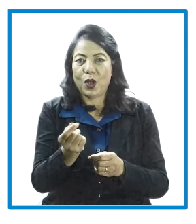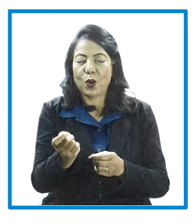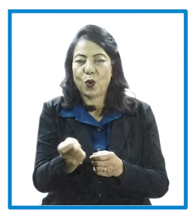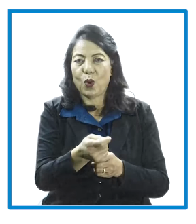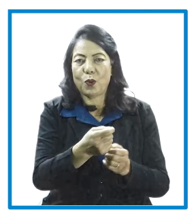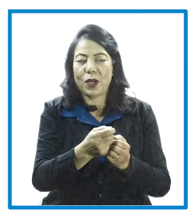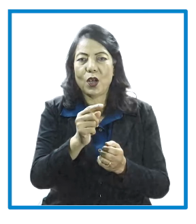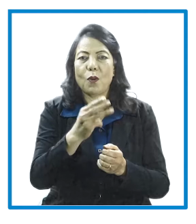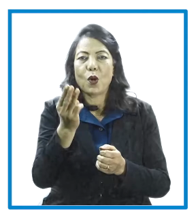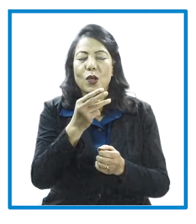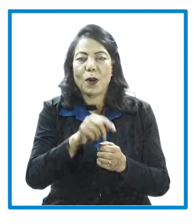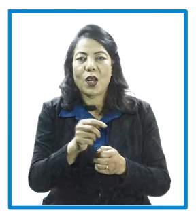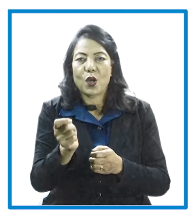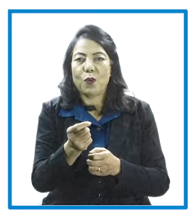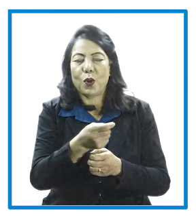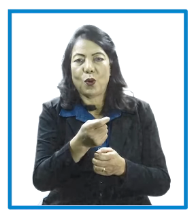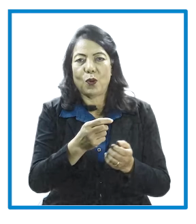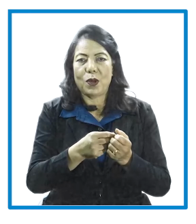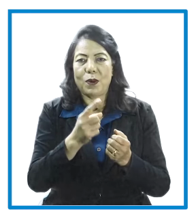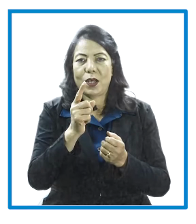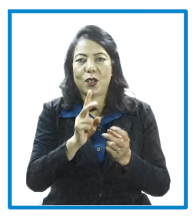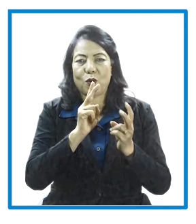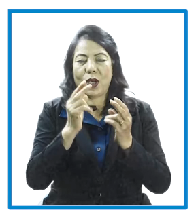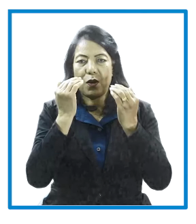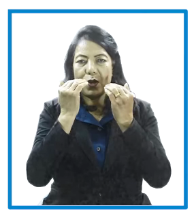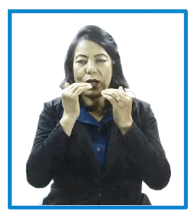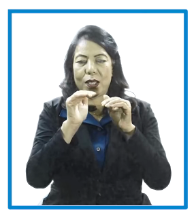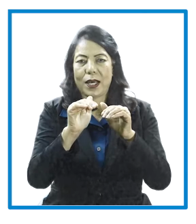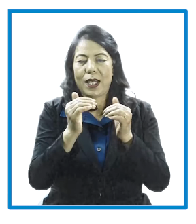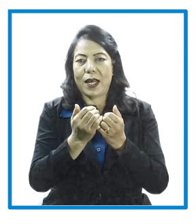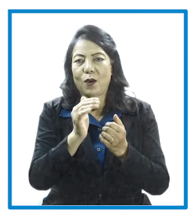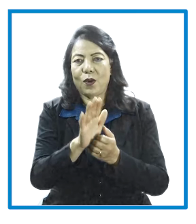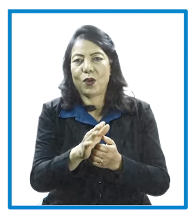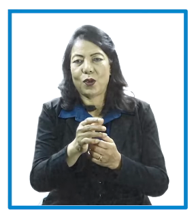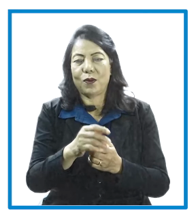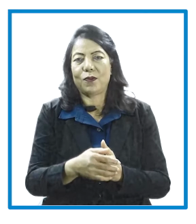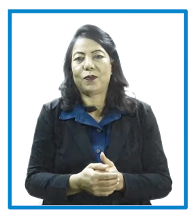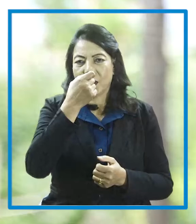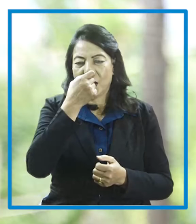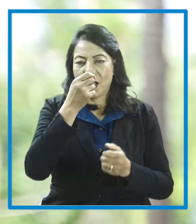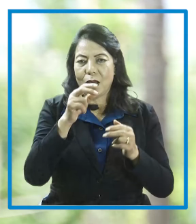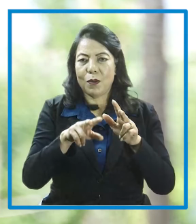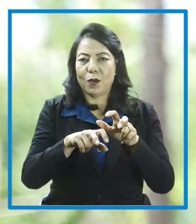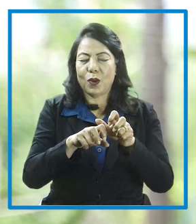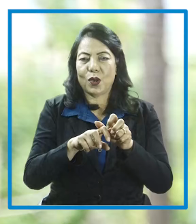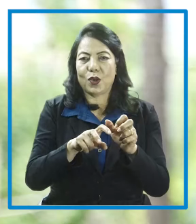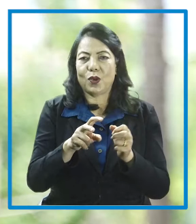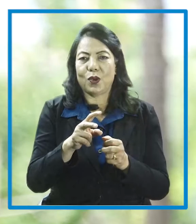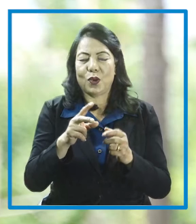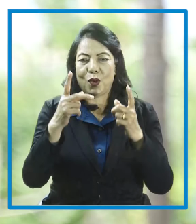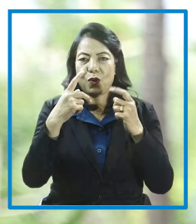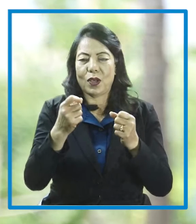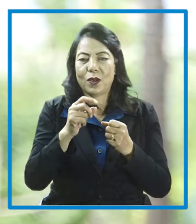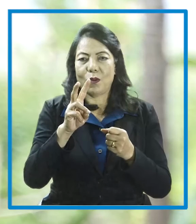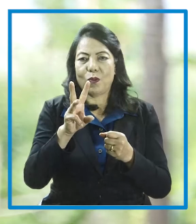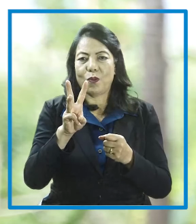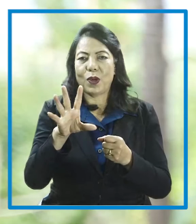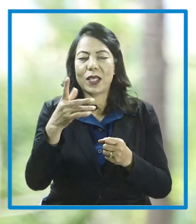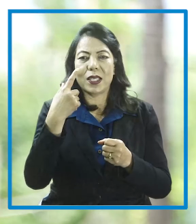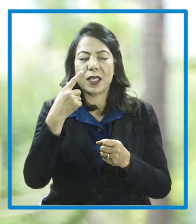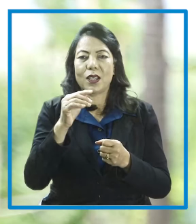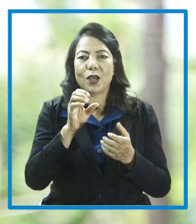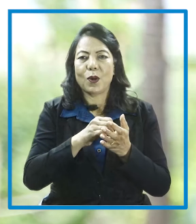बिउ लाउने यो सिजनमा यो बिउ लाउने भनेर यति चाहिँ कुरो सिकाइरहेको छु मैले ग्रामीण पशुस्वास्थ्य कार्यकर्ता